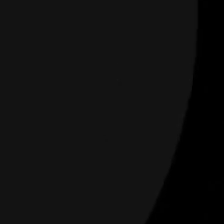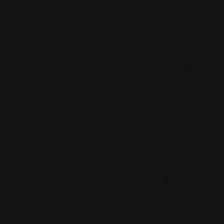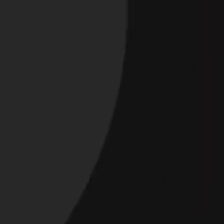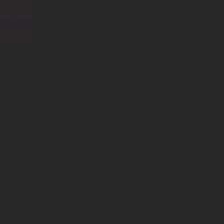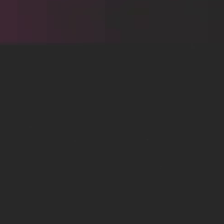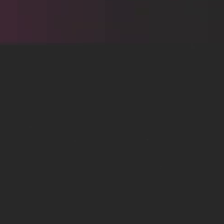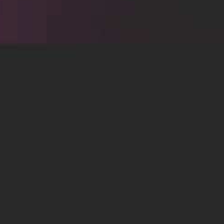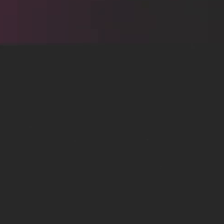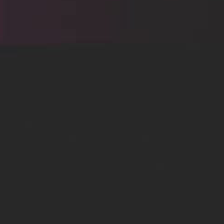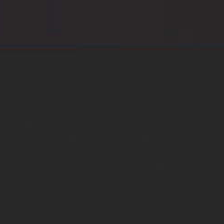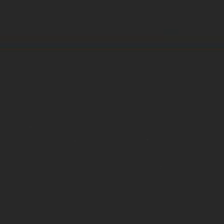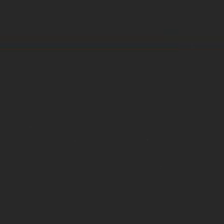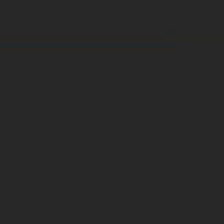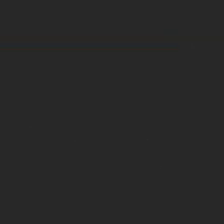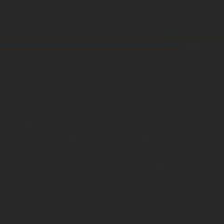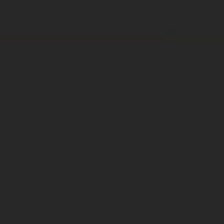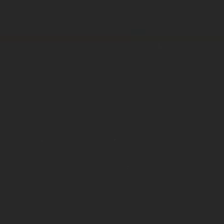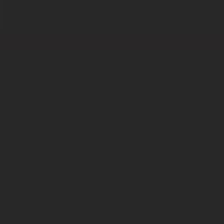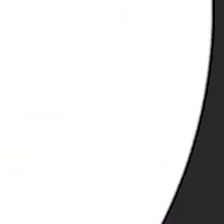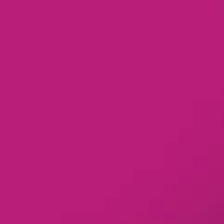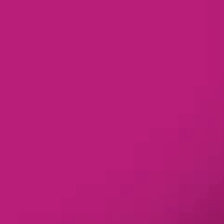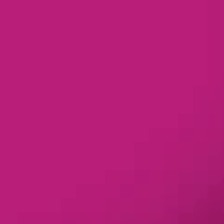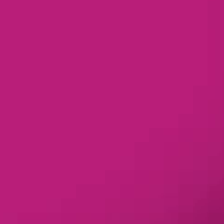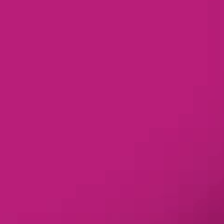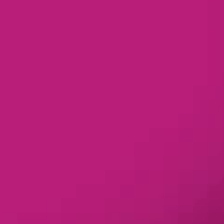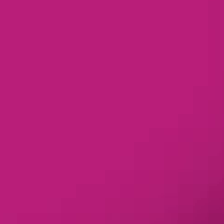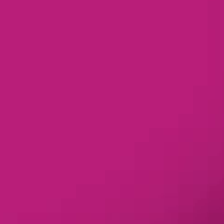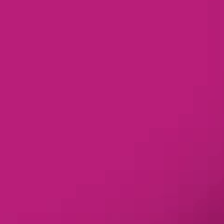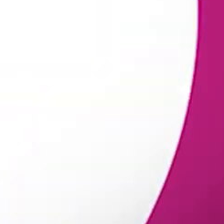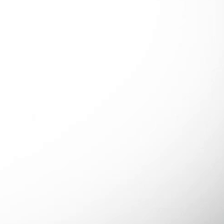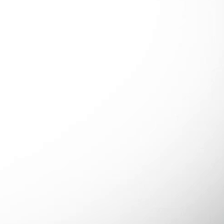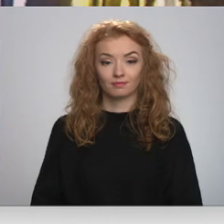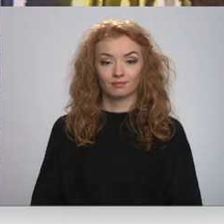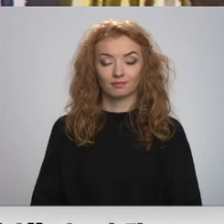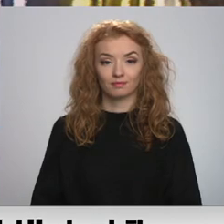Re! Viss ēters ir te!